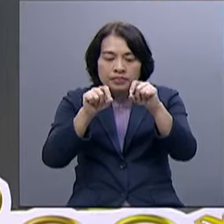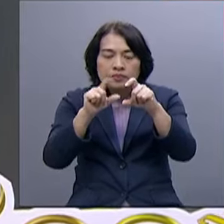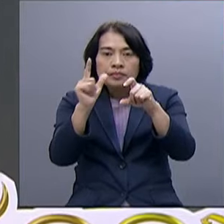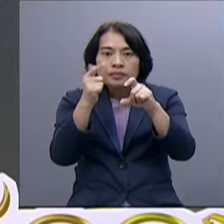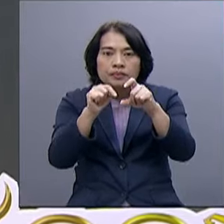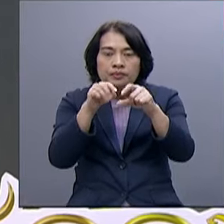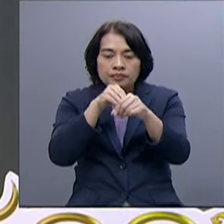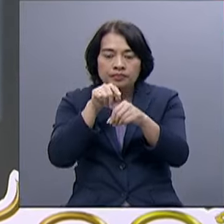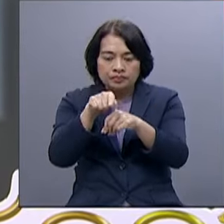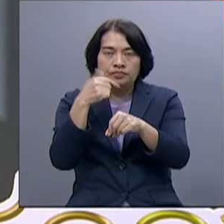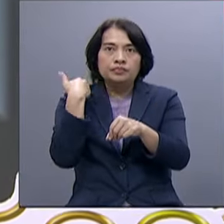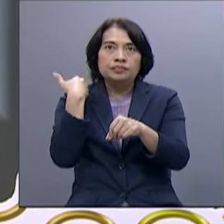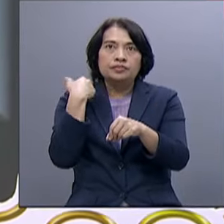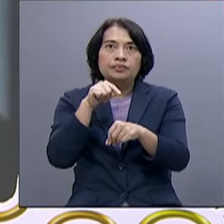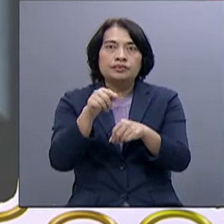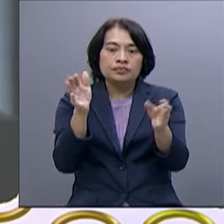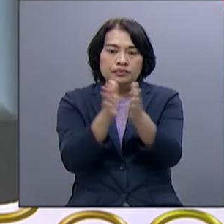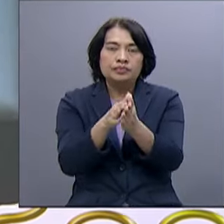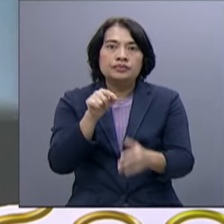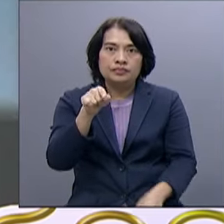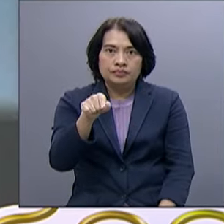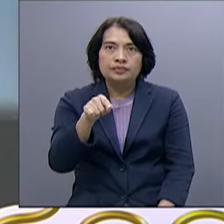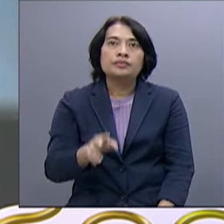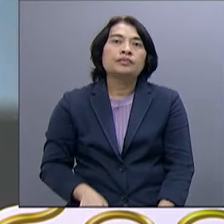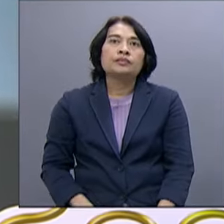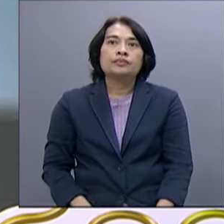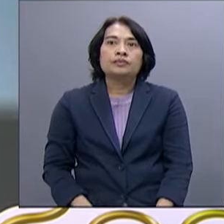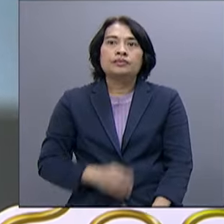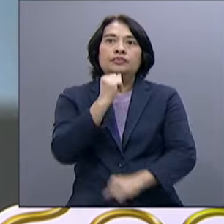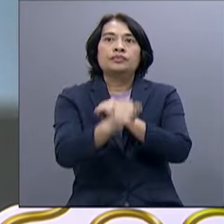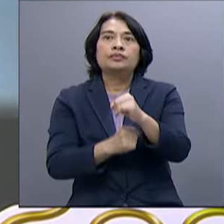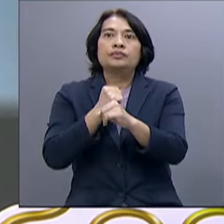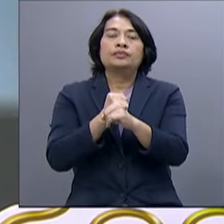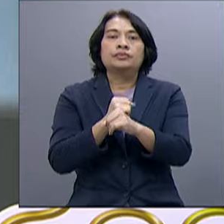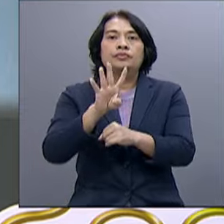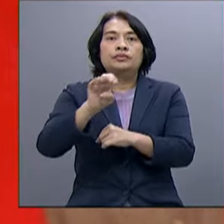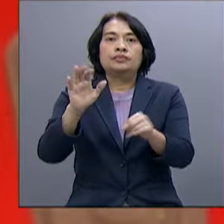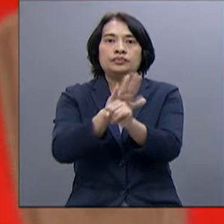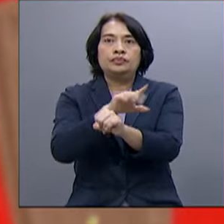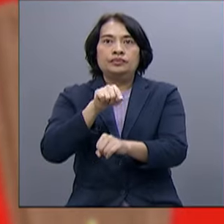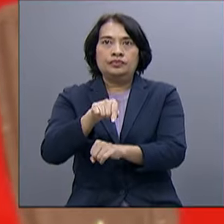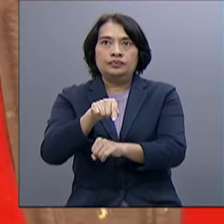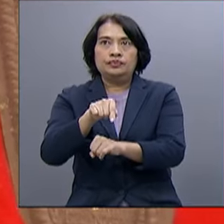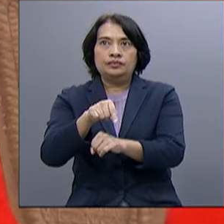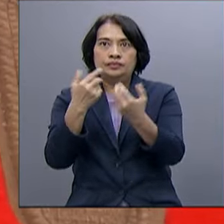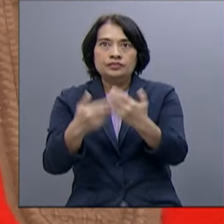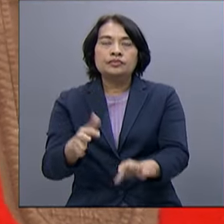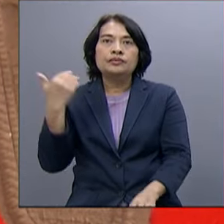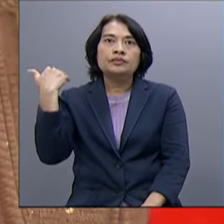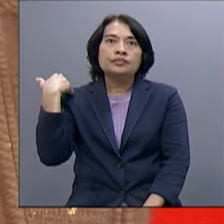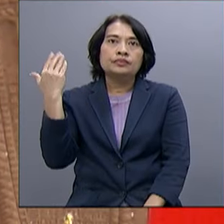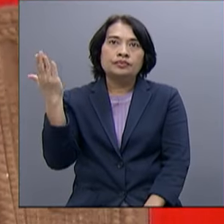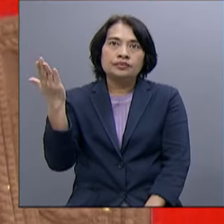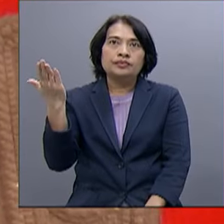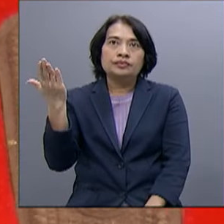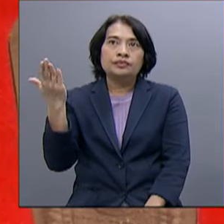าท ใช่ครับผสมใส่ คือปีนี้ก็จะพิเศษกับปีก่อนเพราะว่าปีนี้ครบรอบ400ปีนะเออดังนั้นเนี่ยทุกคอลเลกชันที่ออกมาก็จะเป็น